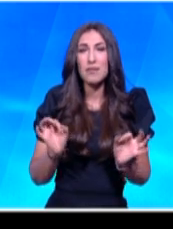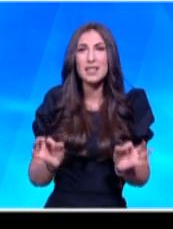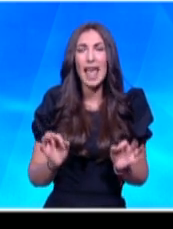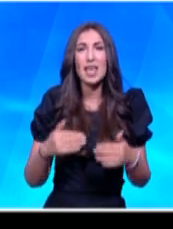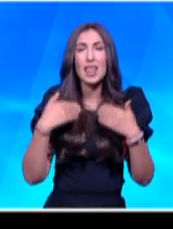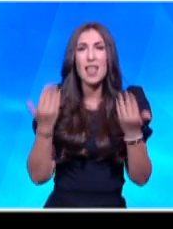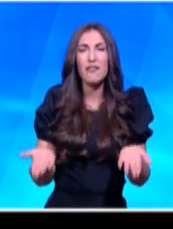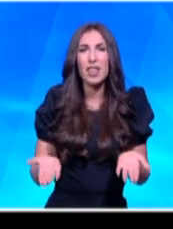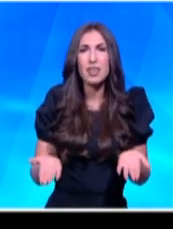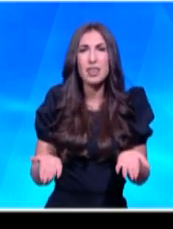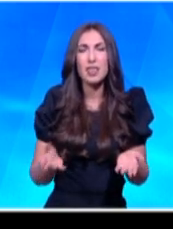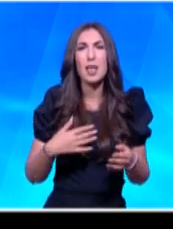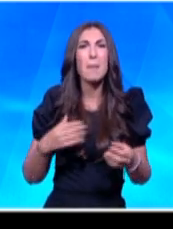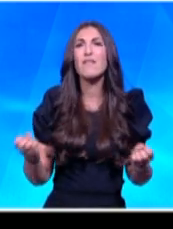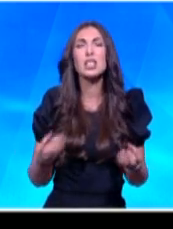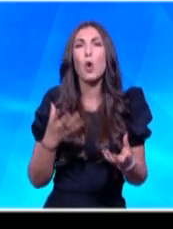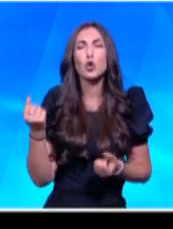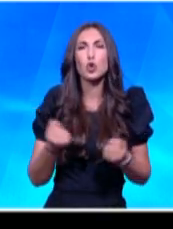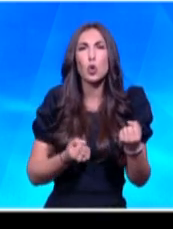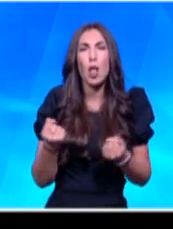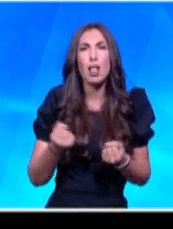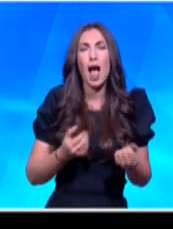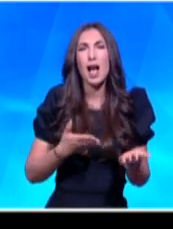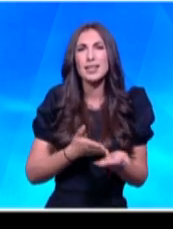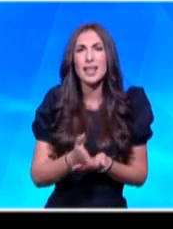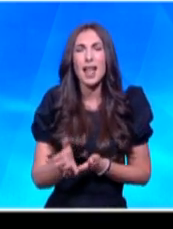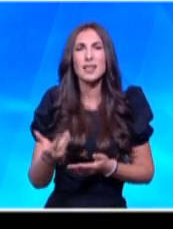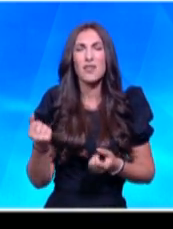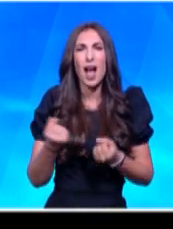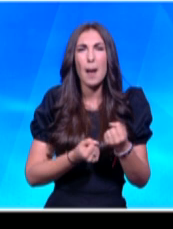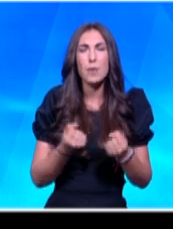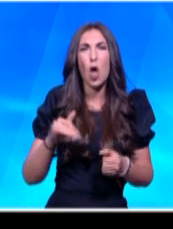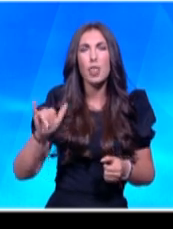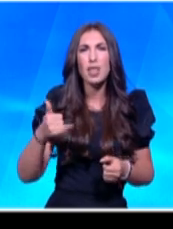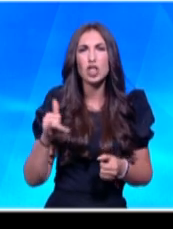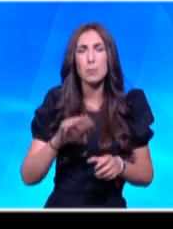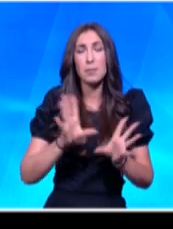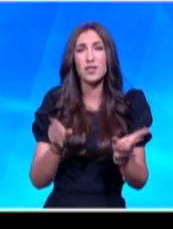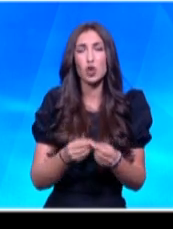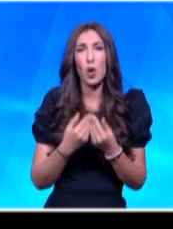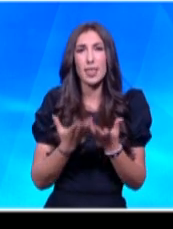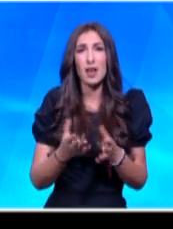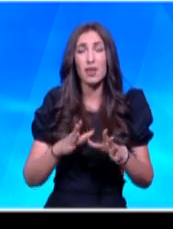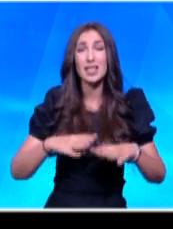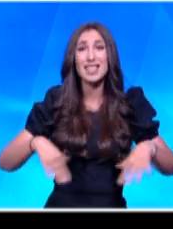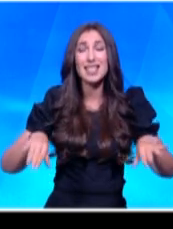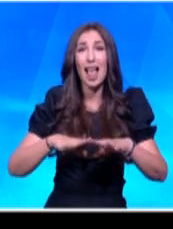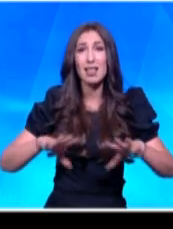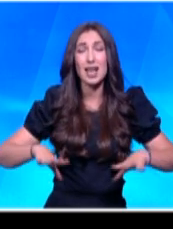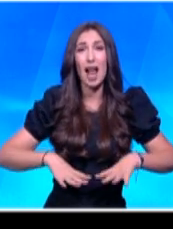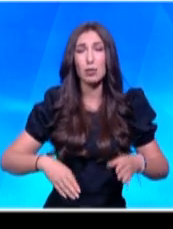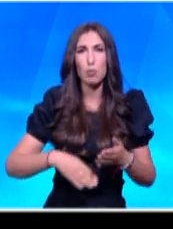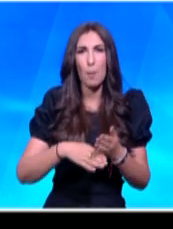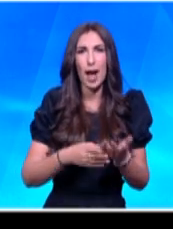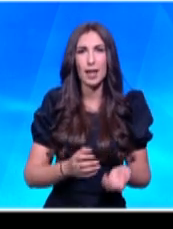навън с всички възможни автомобили, средства, камиони, джипове, всичко е навънка. Целият град се е отзовал.